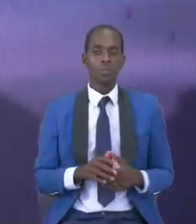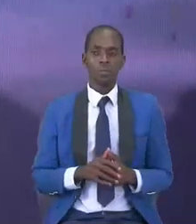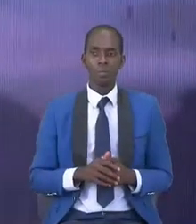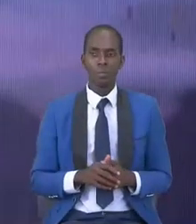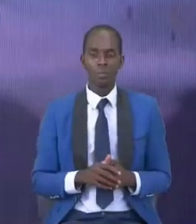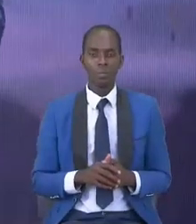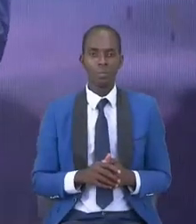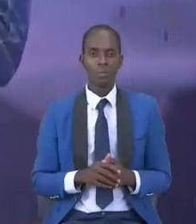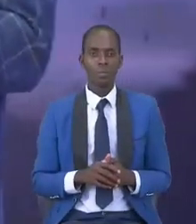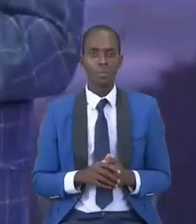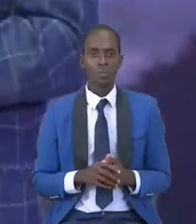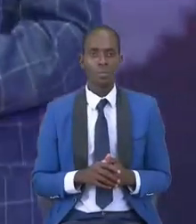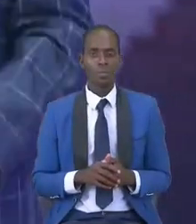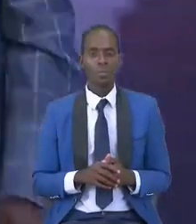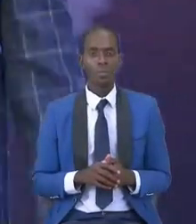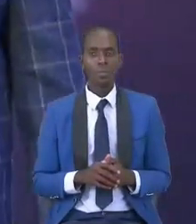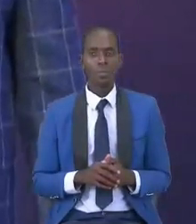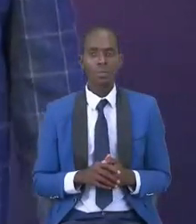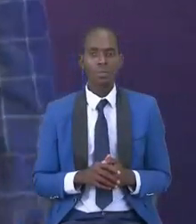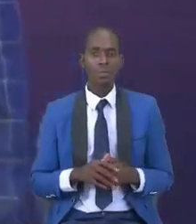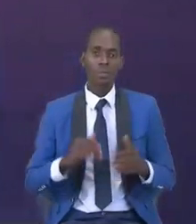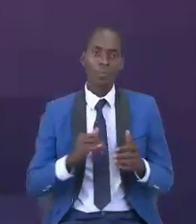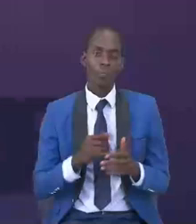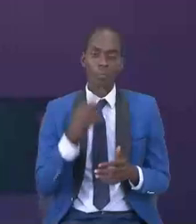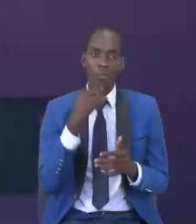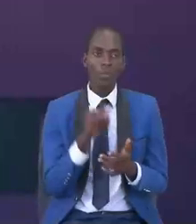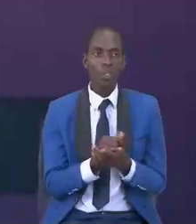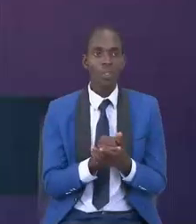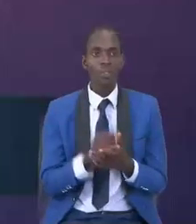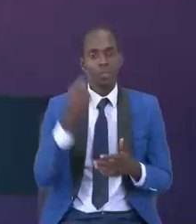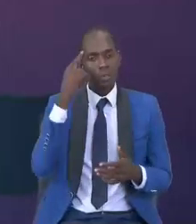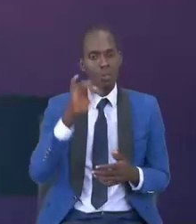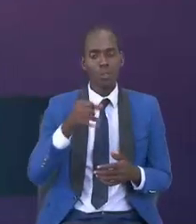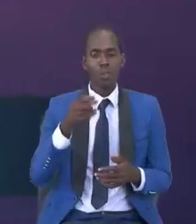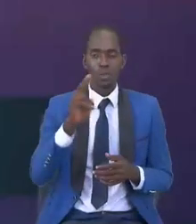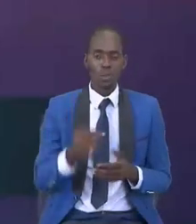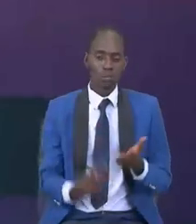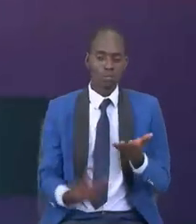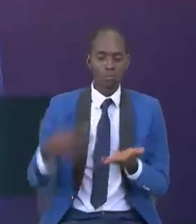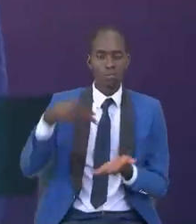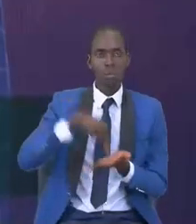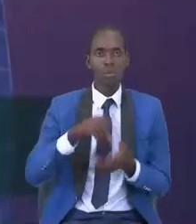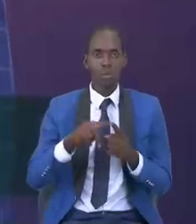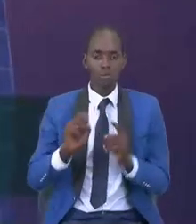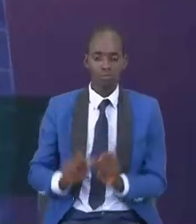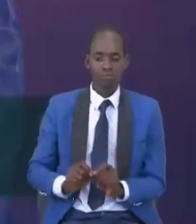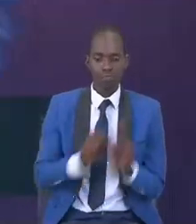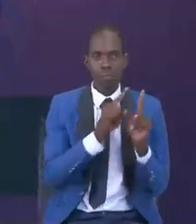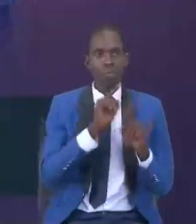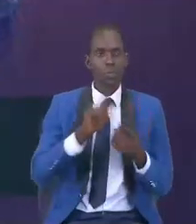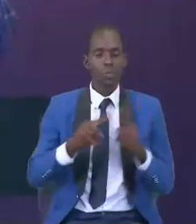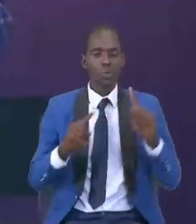Jonas chapitre 1. Voyons le verset 3. On dit, et Jonas se leva pour s'enfuir